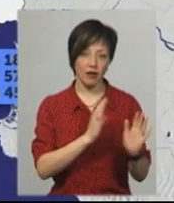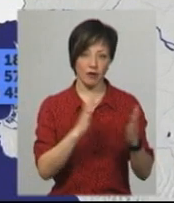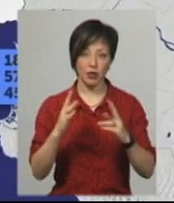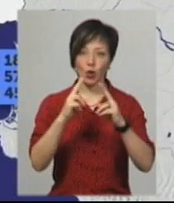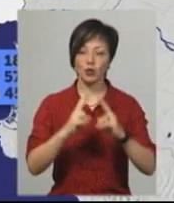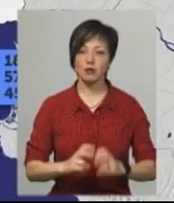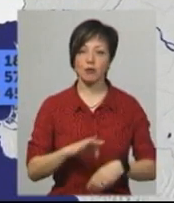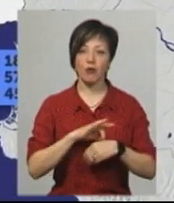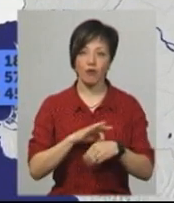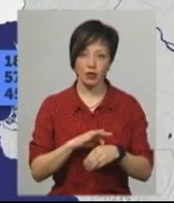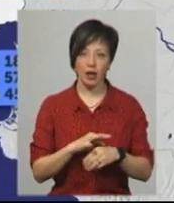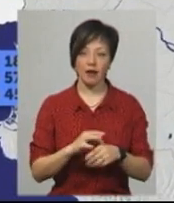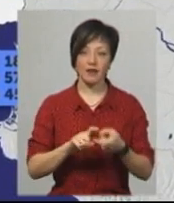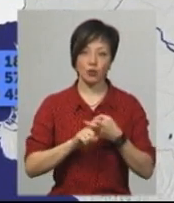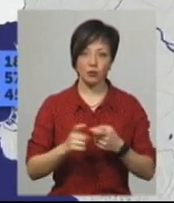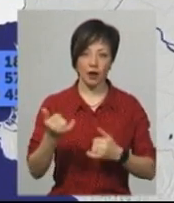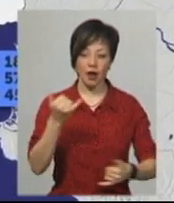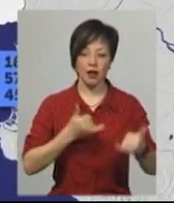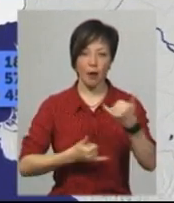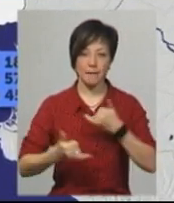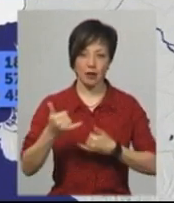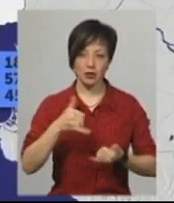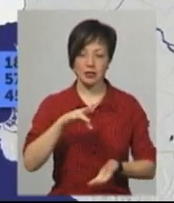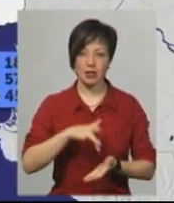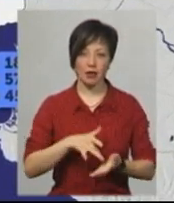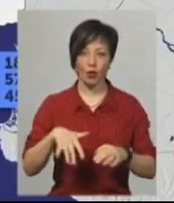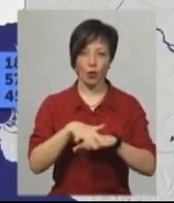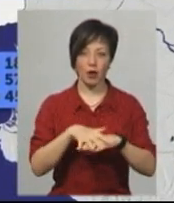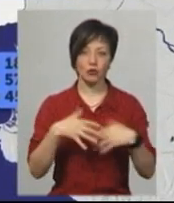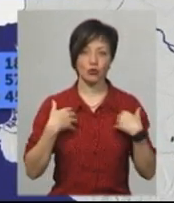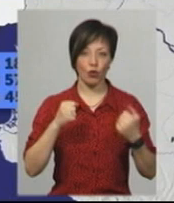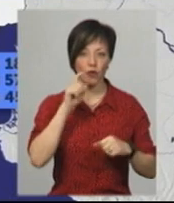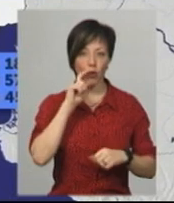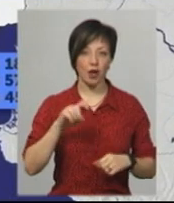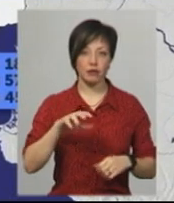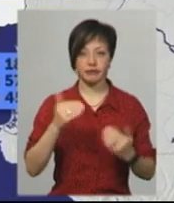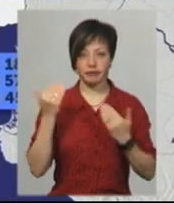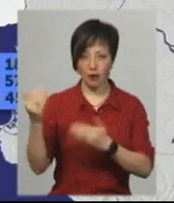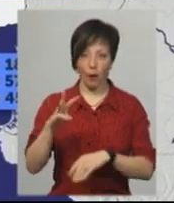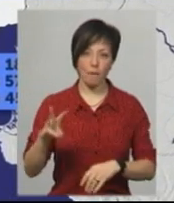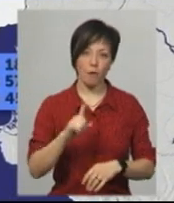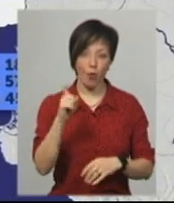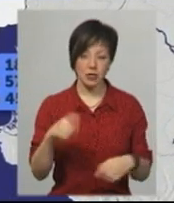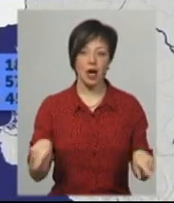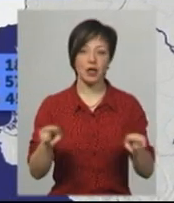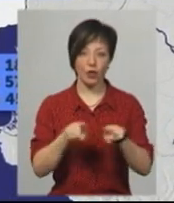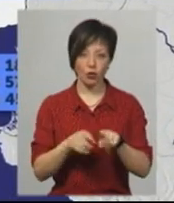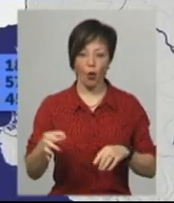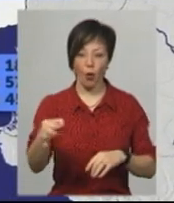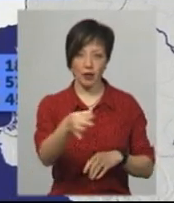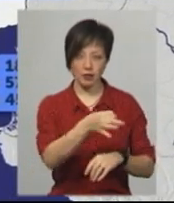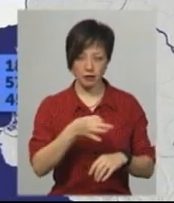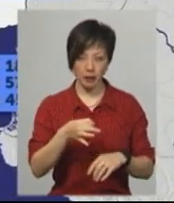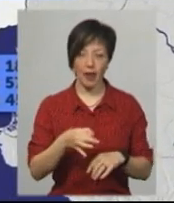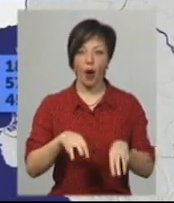Дослідження проводилися вірусологічною референс-лабораторією Центру громадського здоров'я України, а також обласними лабораторіями. МОЗ